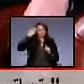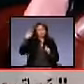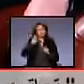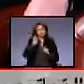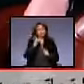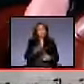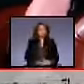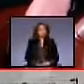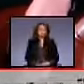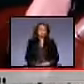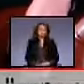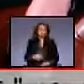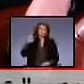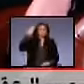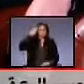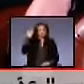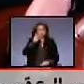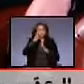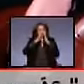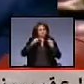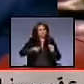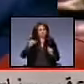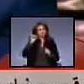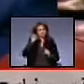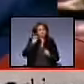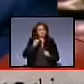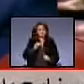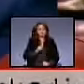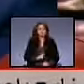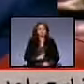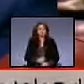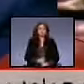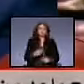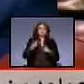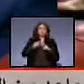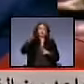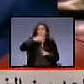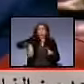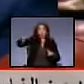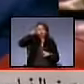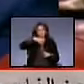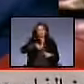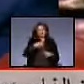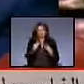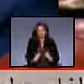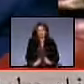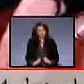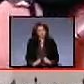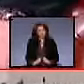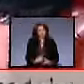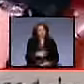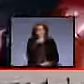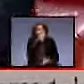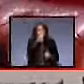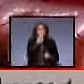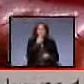تحيا مصر يا أستاذ عمر. تحيا مصر حبيبي. تحيا مصر يا أستاذ. تحيا مصر بشعبها الطيب الجميل. أمين. وفنانيها الجمال اللي زيك يا كريم يا